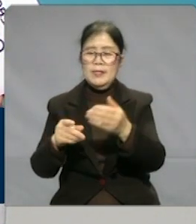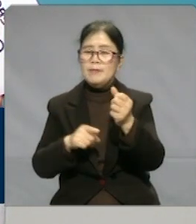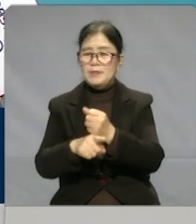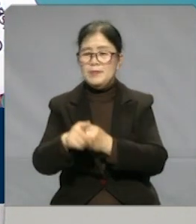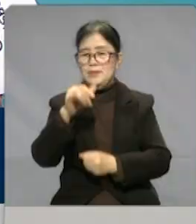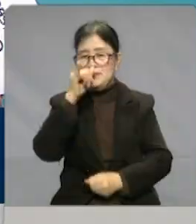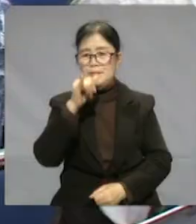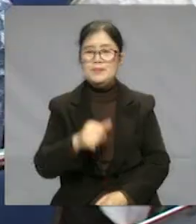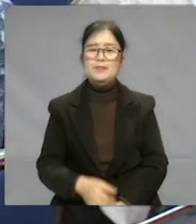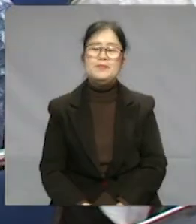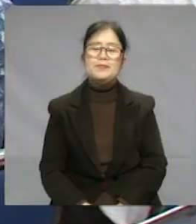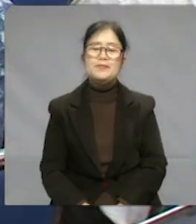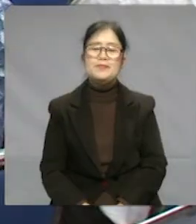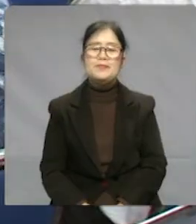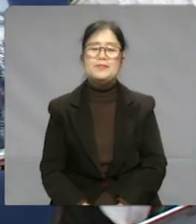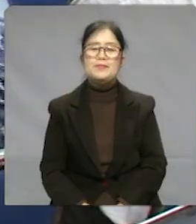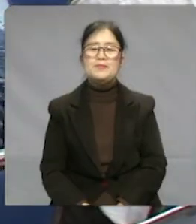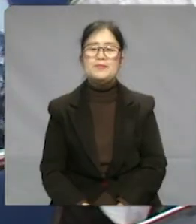기자입니다.